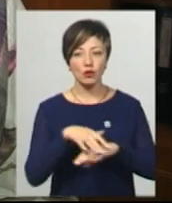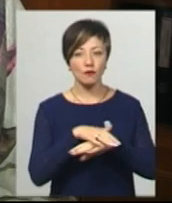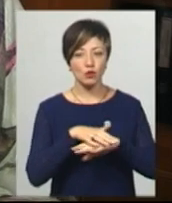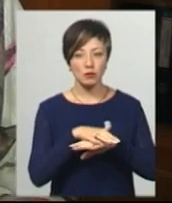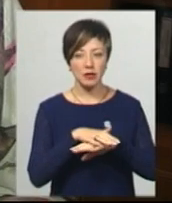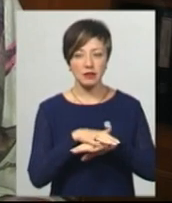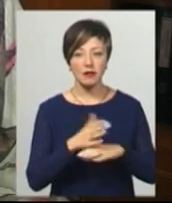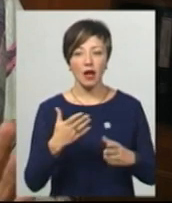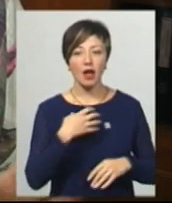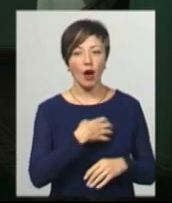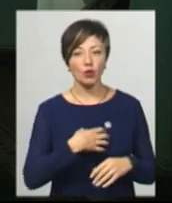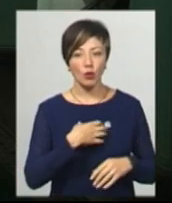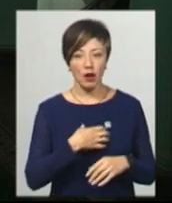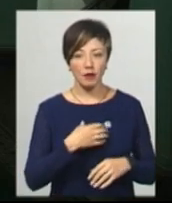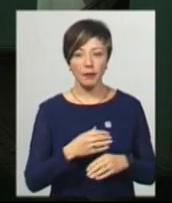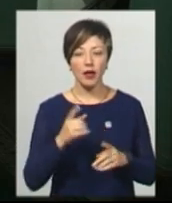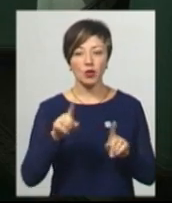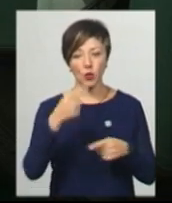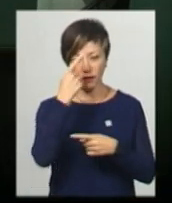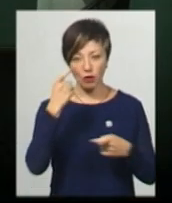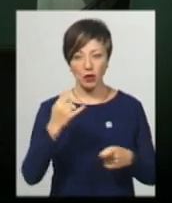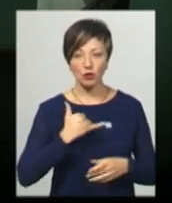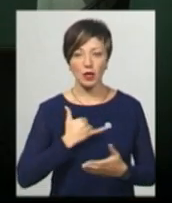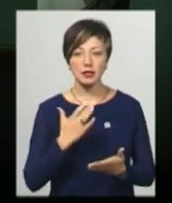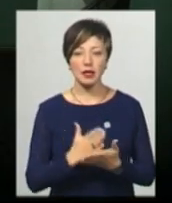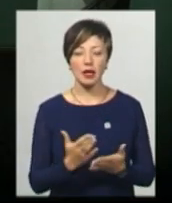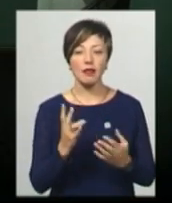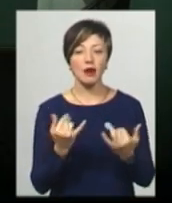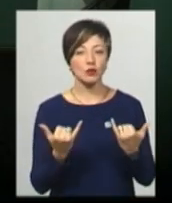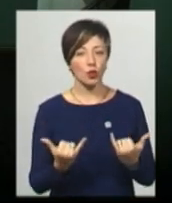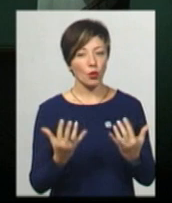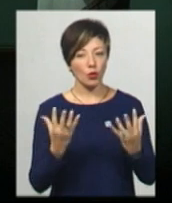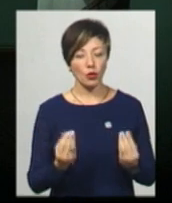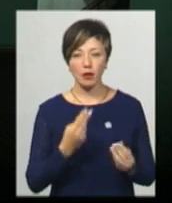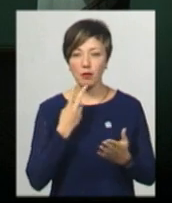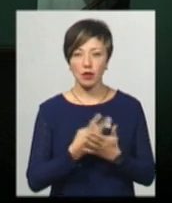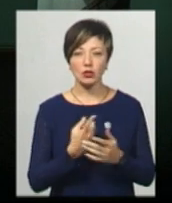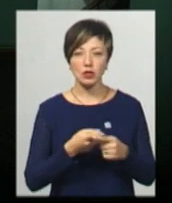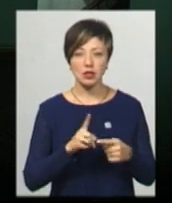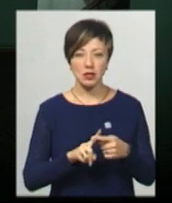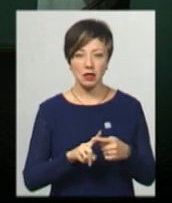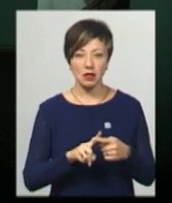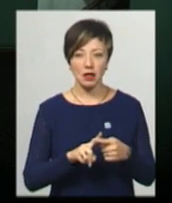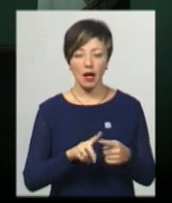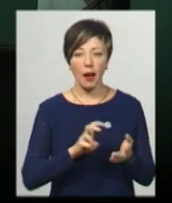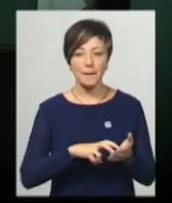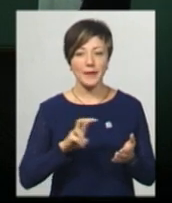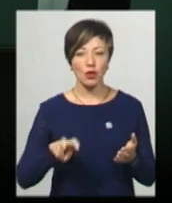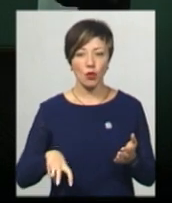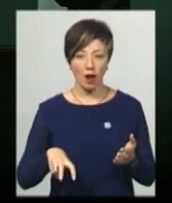суспільстві, які актуальні. Та інформація, яка в нас є на сьогодні, ми бачимо, що це капітулянська формула,